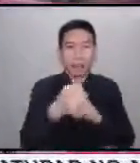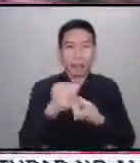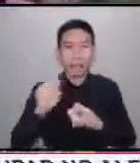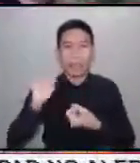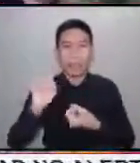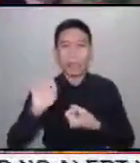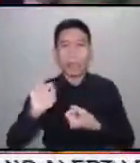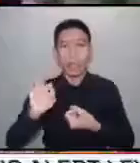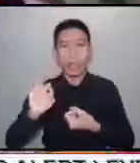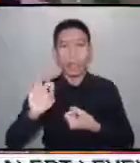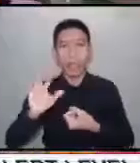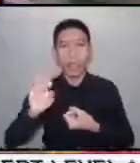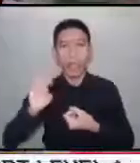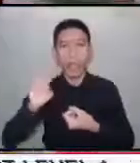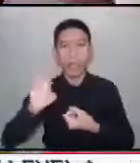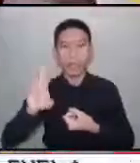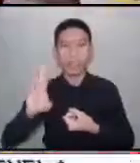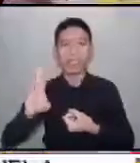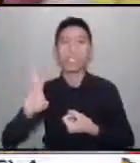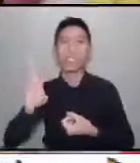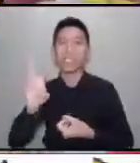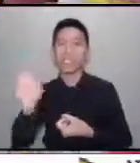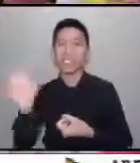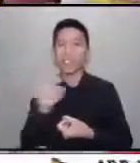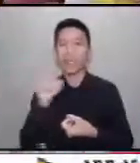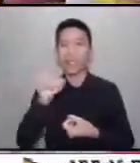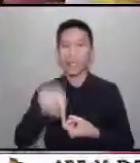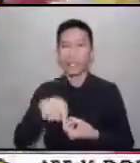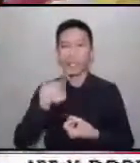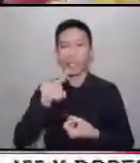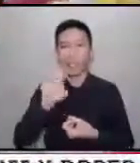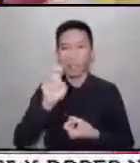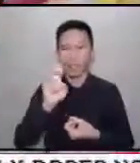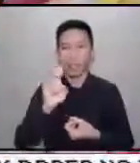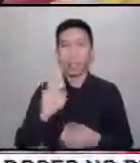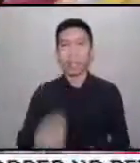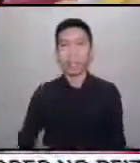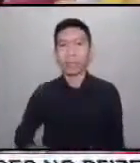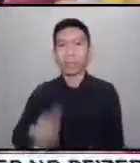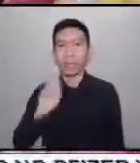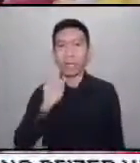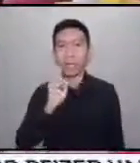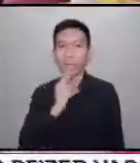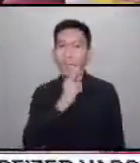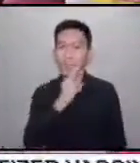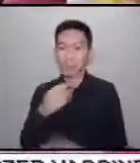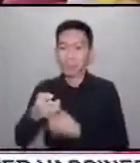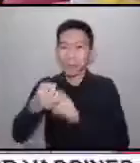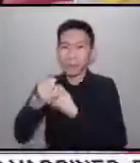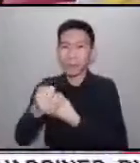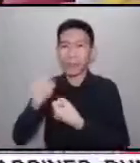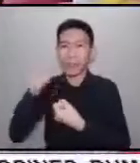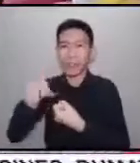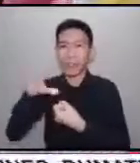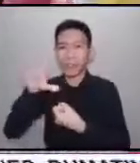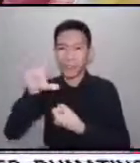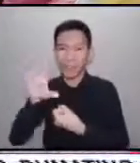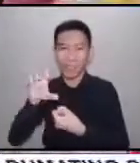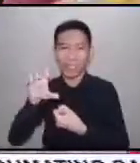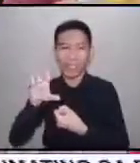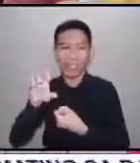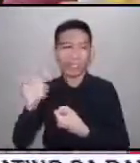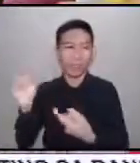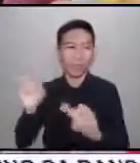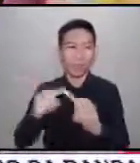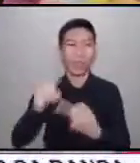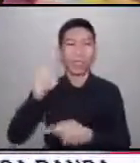ay 600 to 1,200 lamang. At ang mga roses naman na bouquet ay 1,500 to